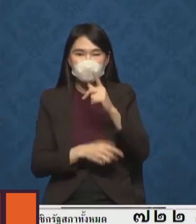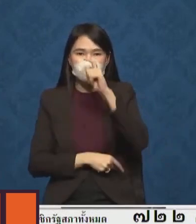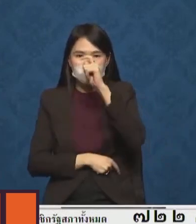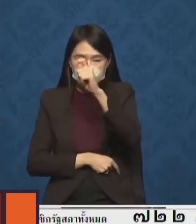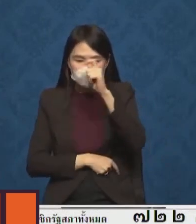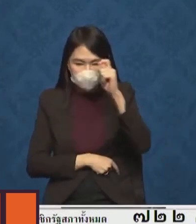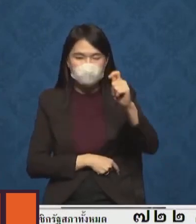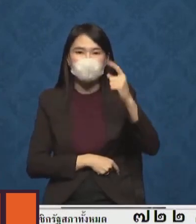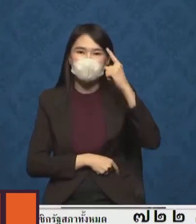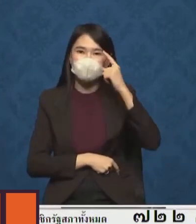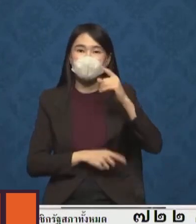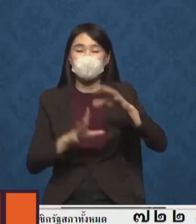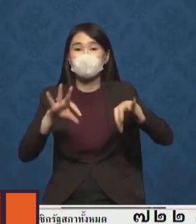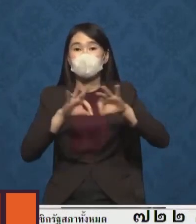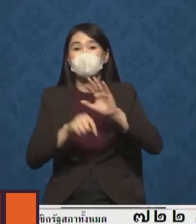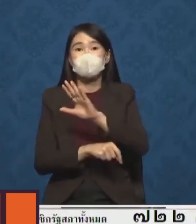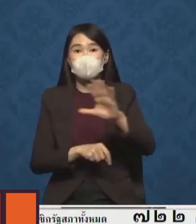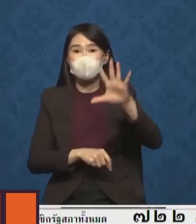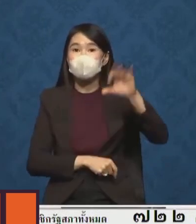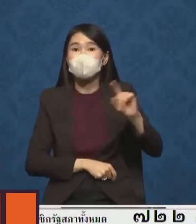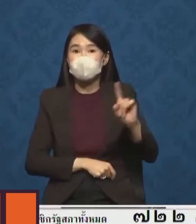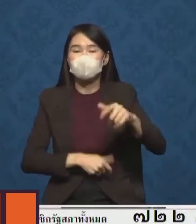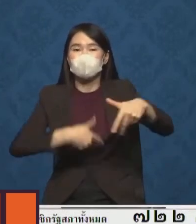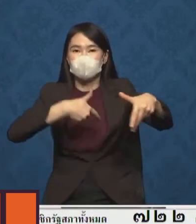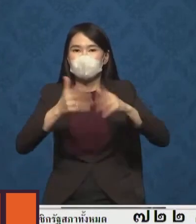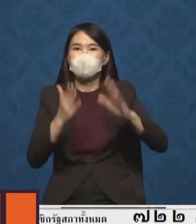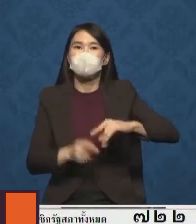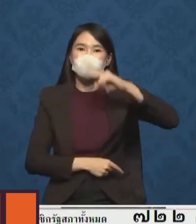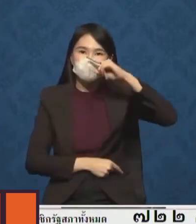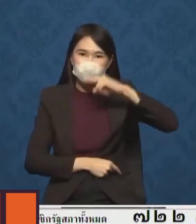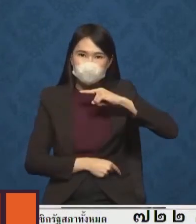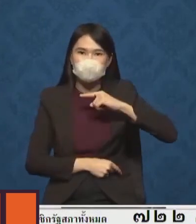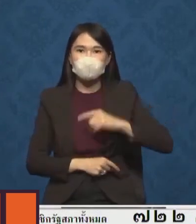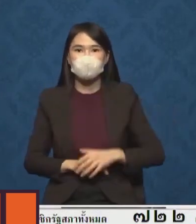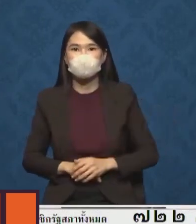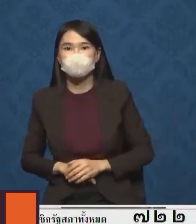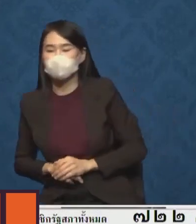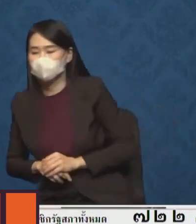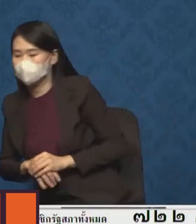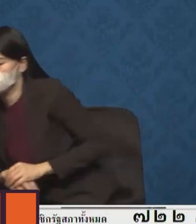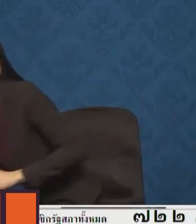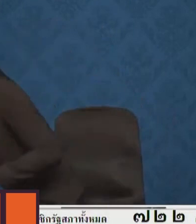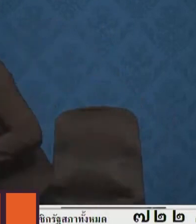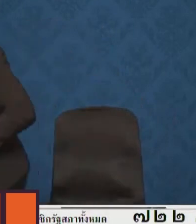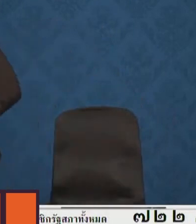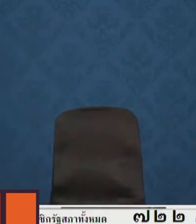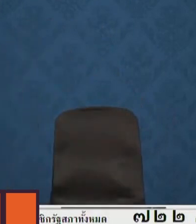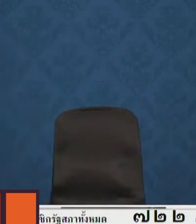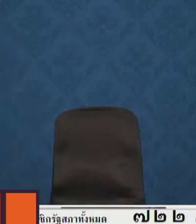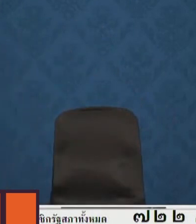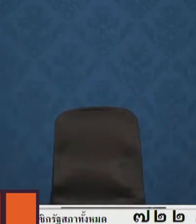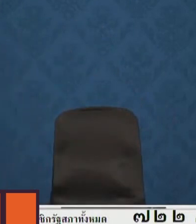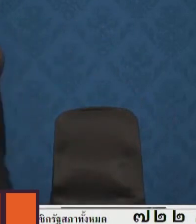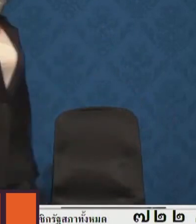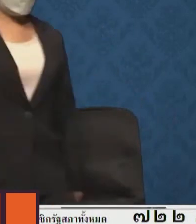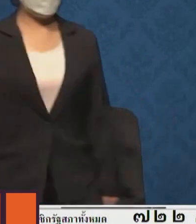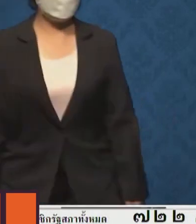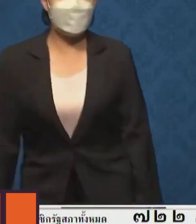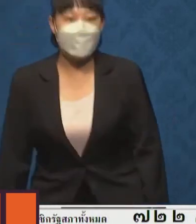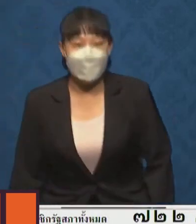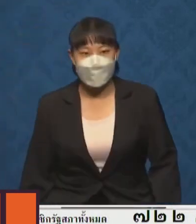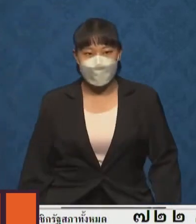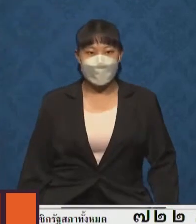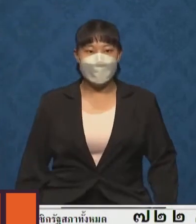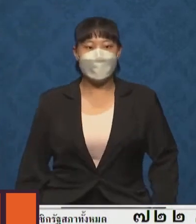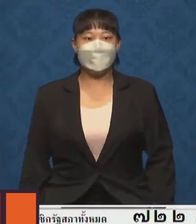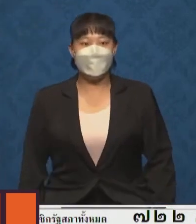เจ็ดจํานง ที่มาจากพี่น้องรนชา์ชนอยแ้จริงfilledดเหดงนาวครับ พ